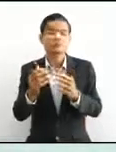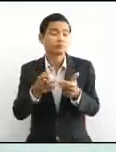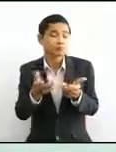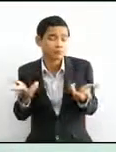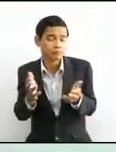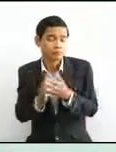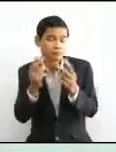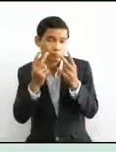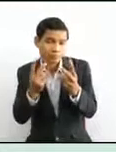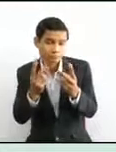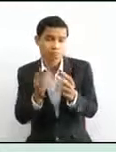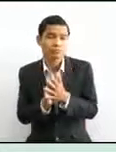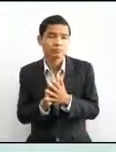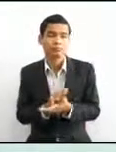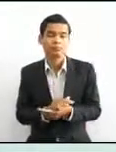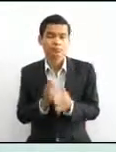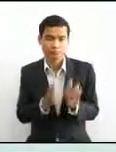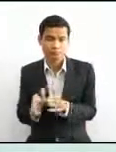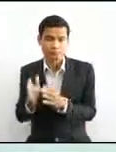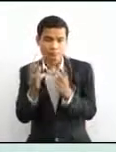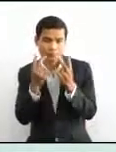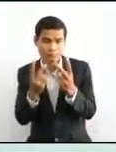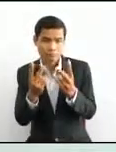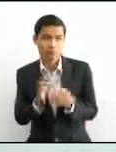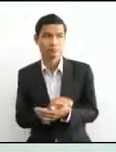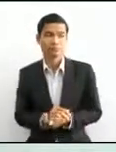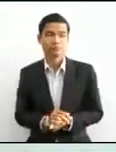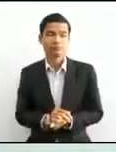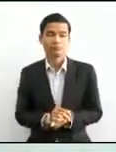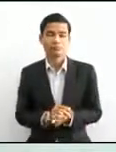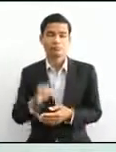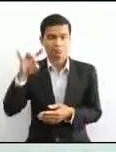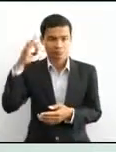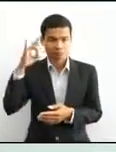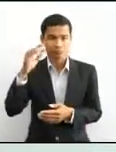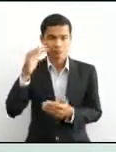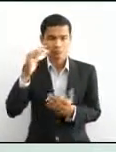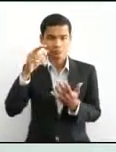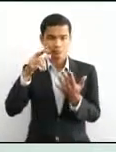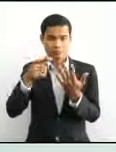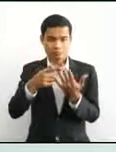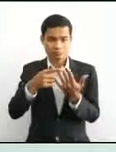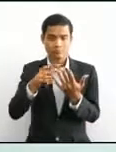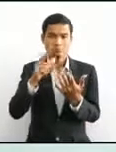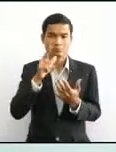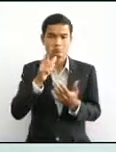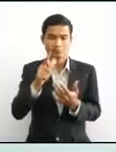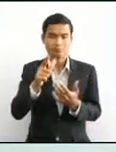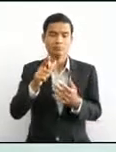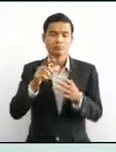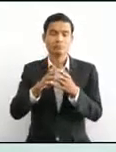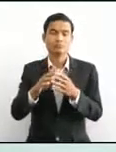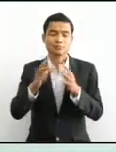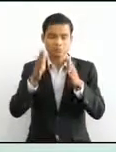nế ná. Ta, tìm chẳng sẽ đập. Bố xóm chìa. Căm